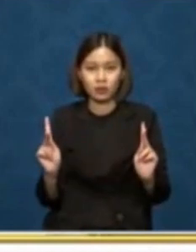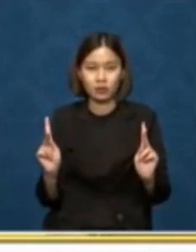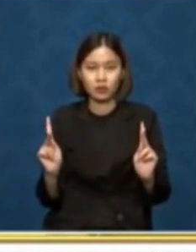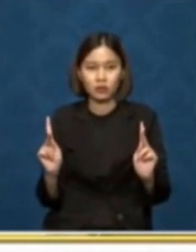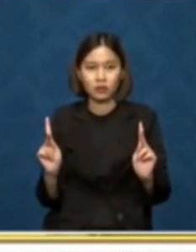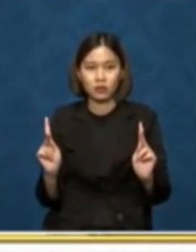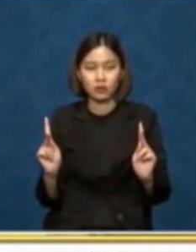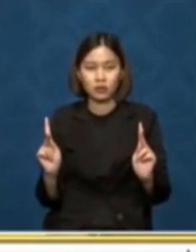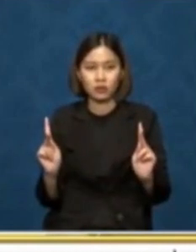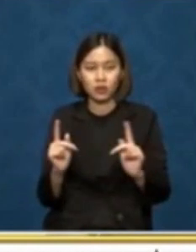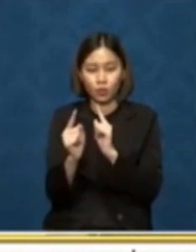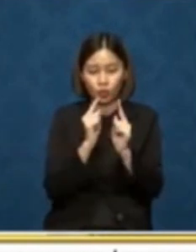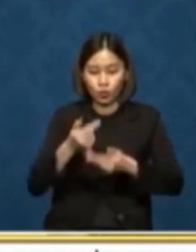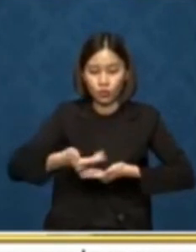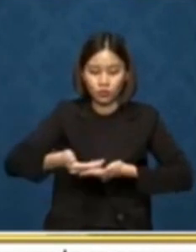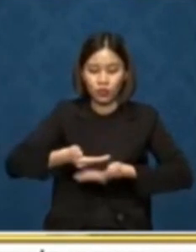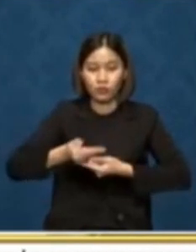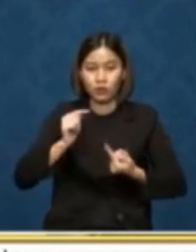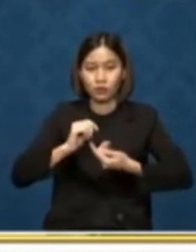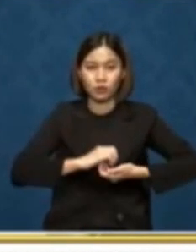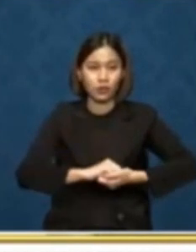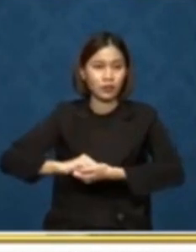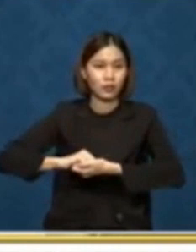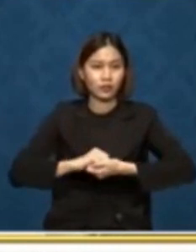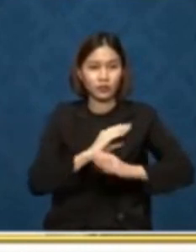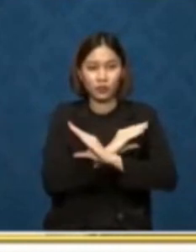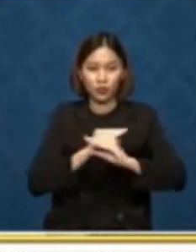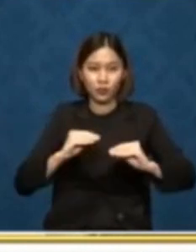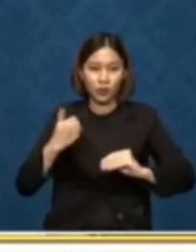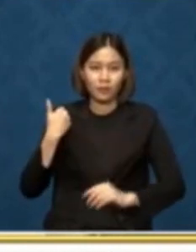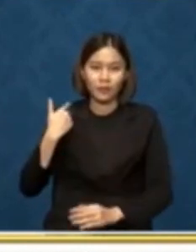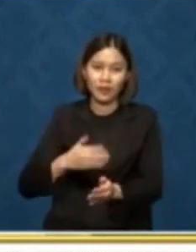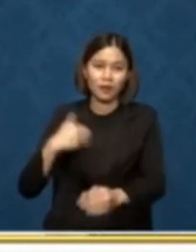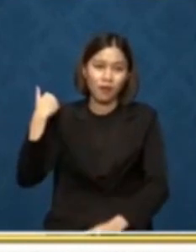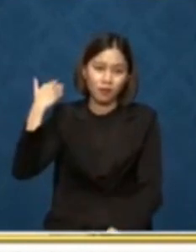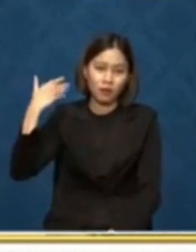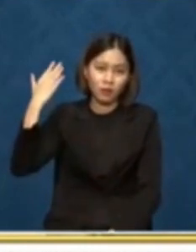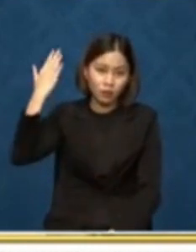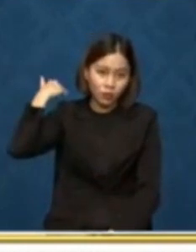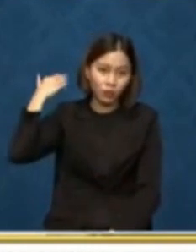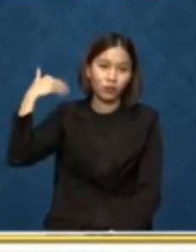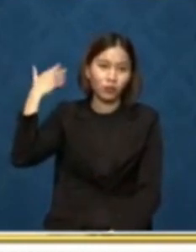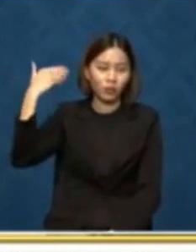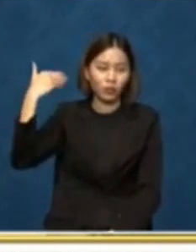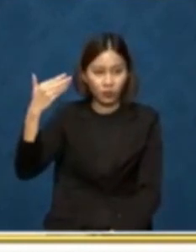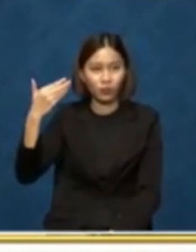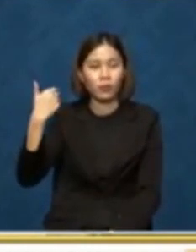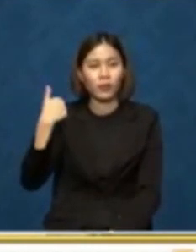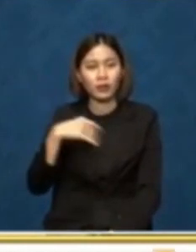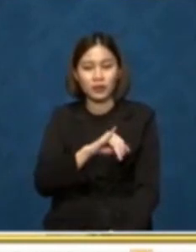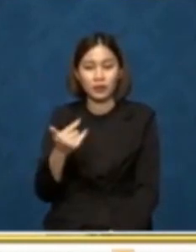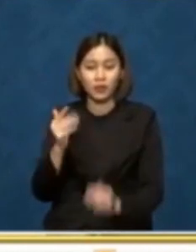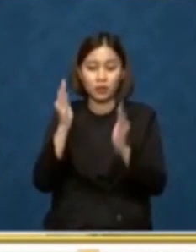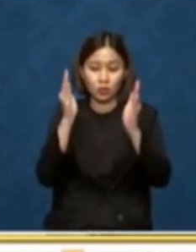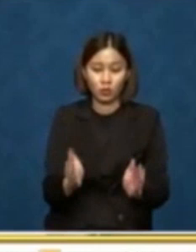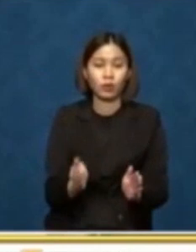กรรมการเอ่อไอ้พูดคุยในเรื่องของสันติภาพนี่ก็มีมานานนะครับบางทีเนะครับก็